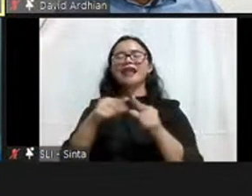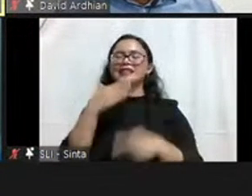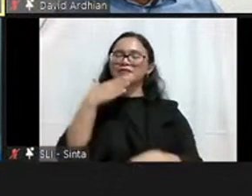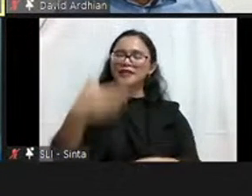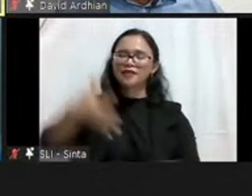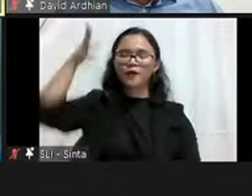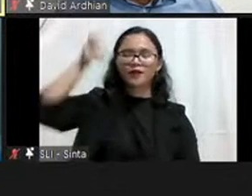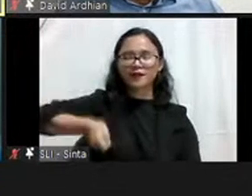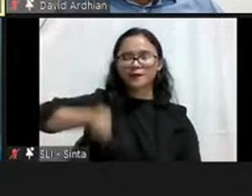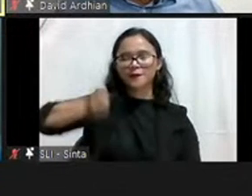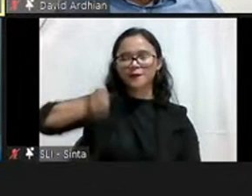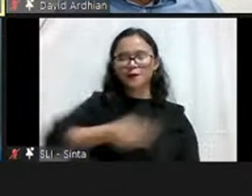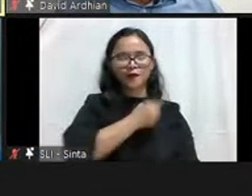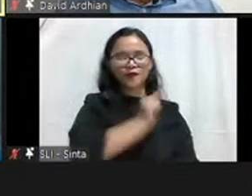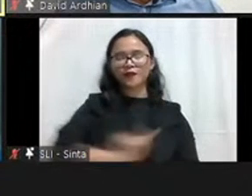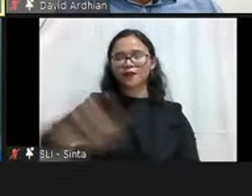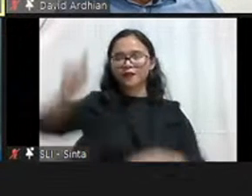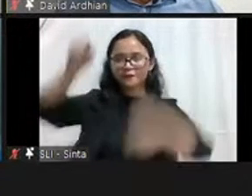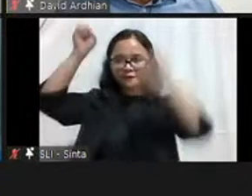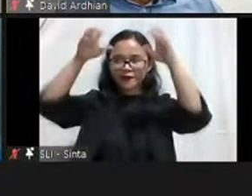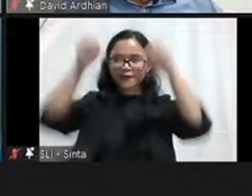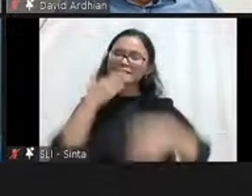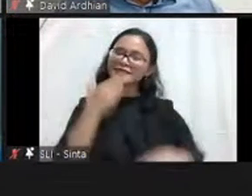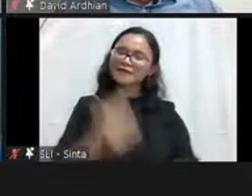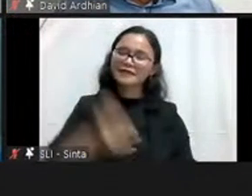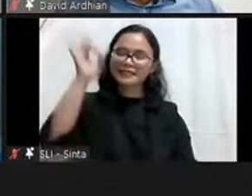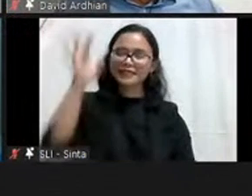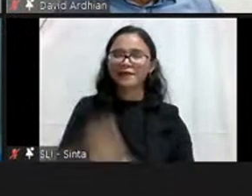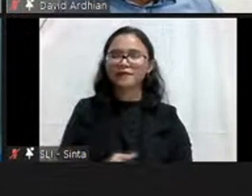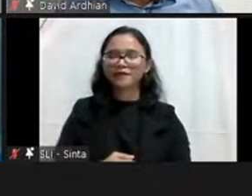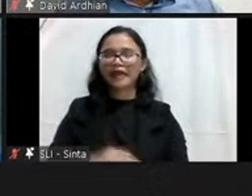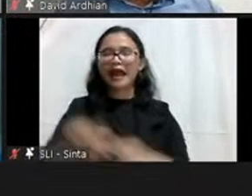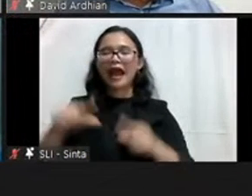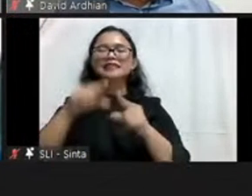dan selamat si Terima kasih MB